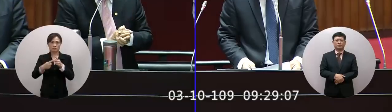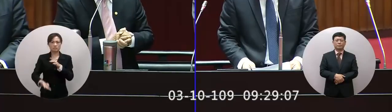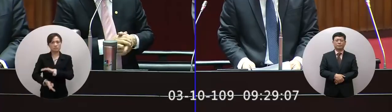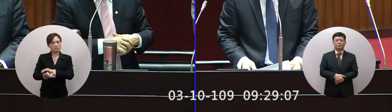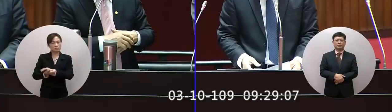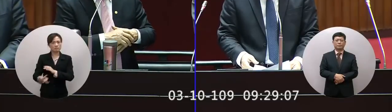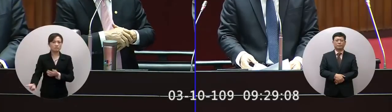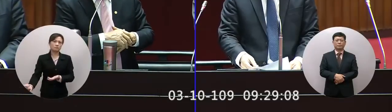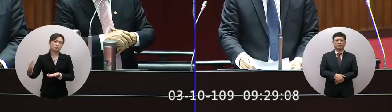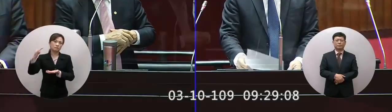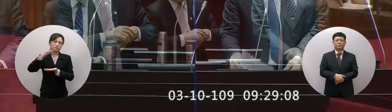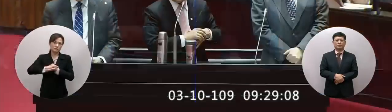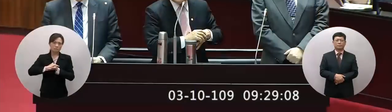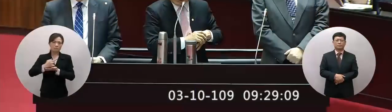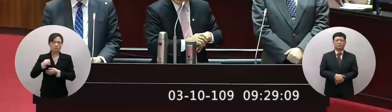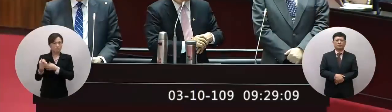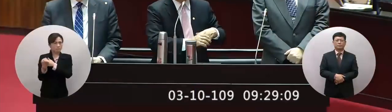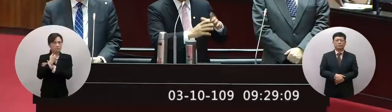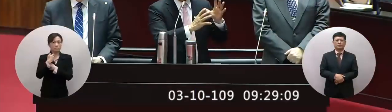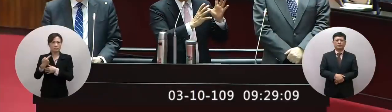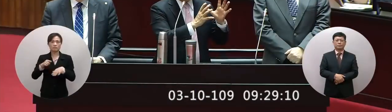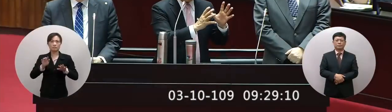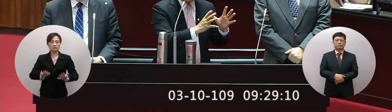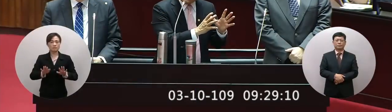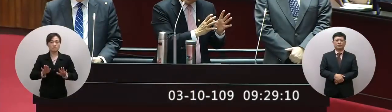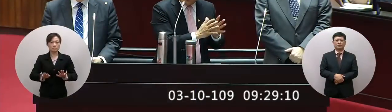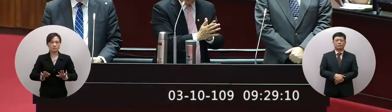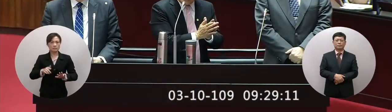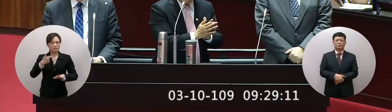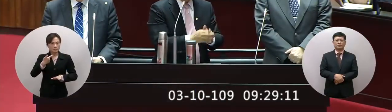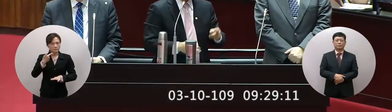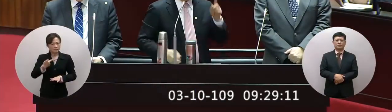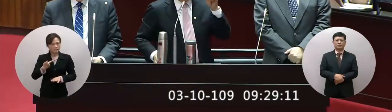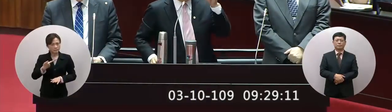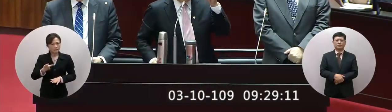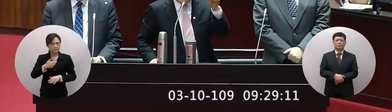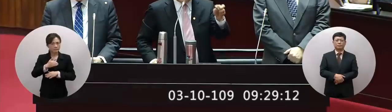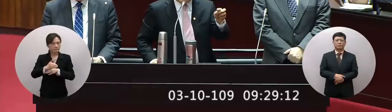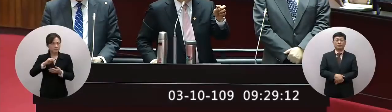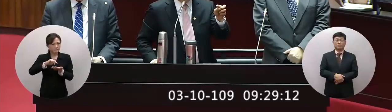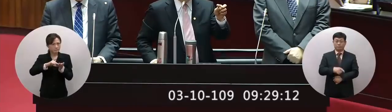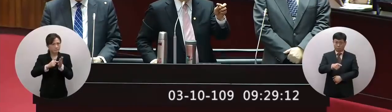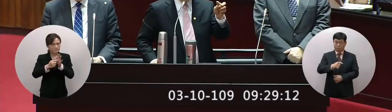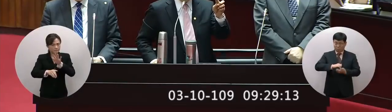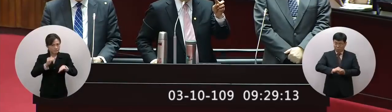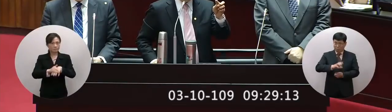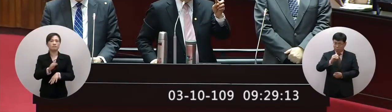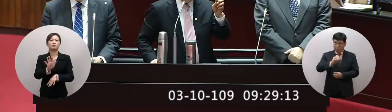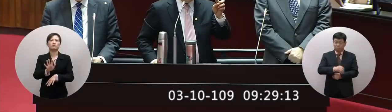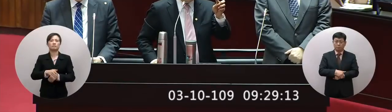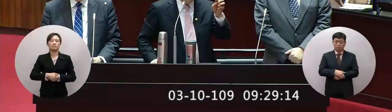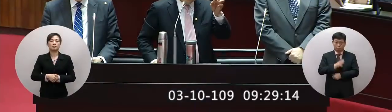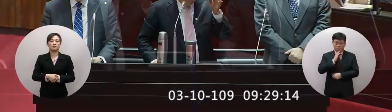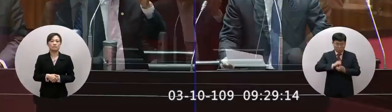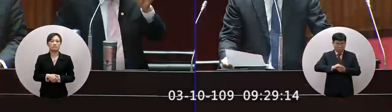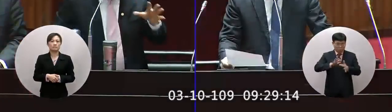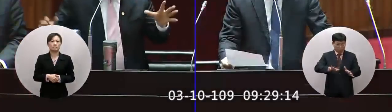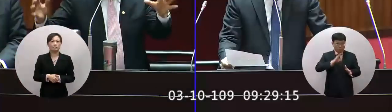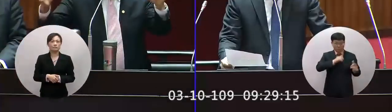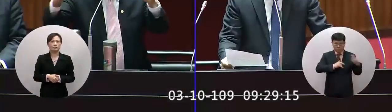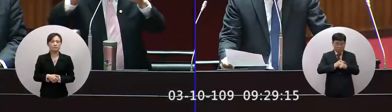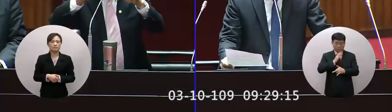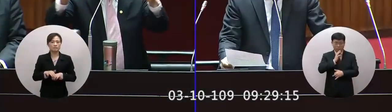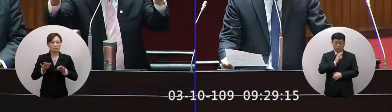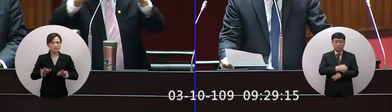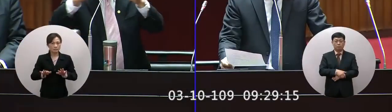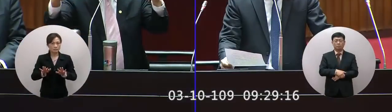尽心力。现在谈已经渐渐有一个成果了。那 这个有没有确定啊？是不是确定今天执